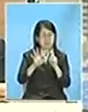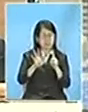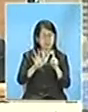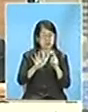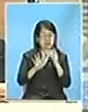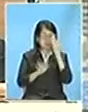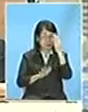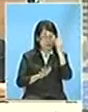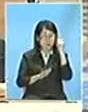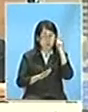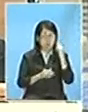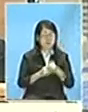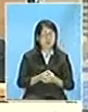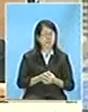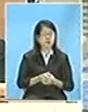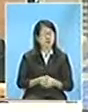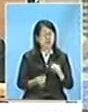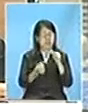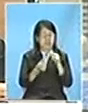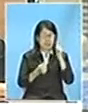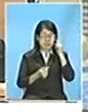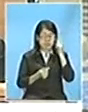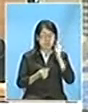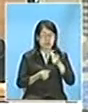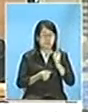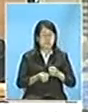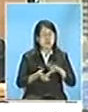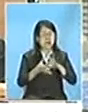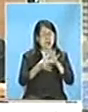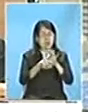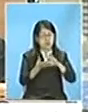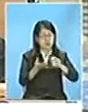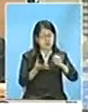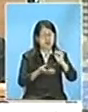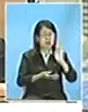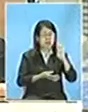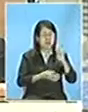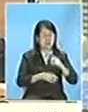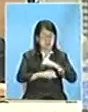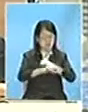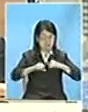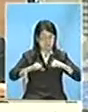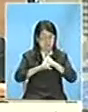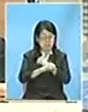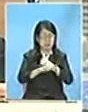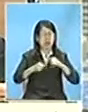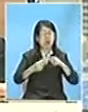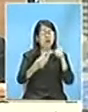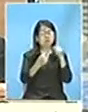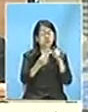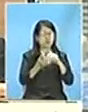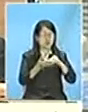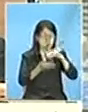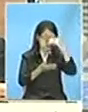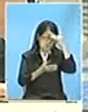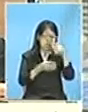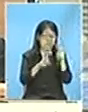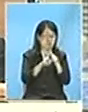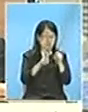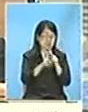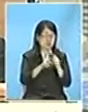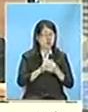ความเห็นที่ว่าสถาบันการศึกษานี้เนี่ยเป็นสถาบันการศึกษานะครับการ